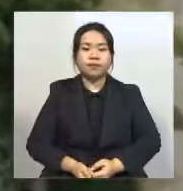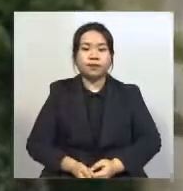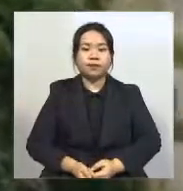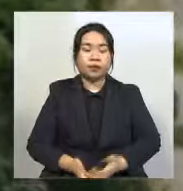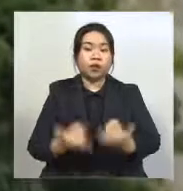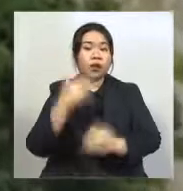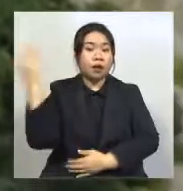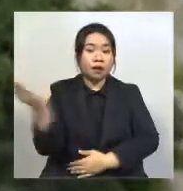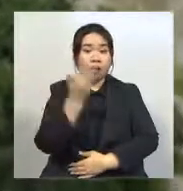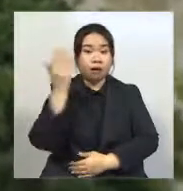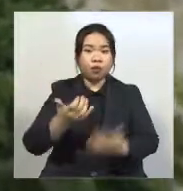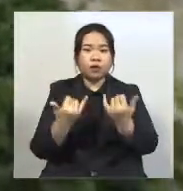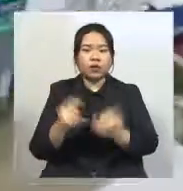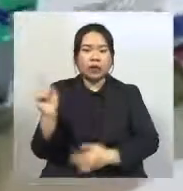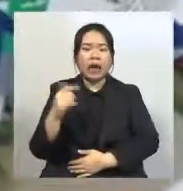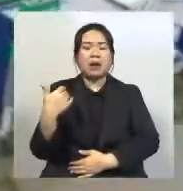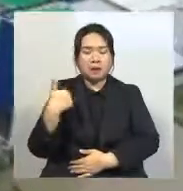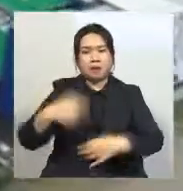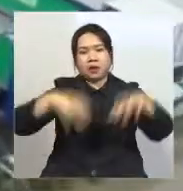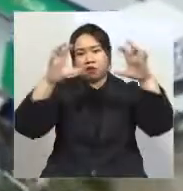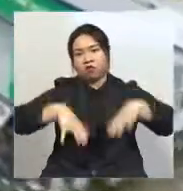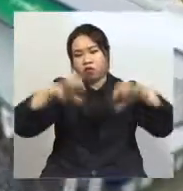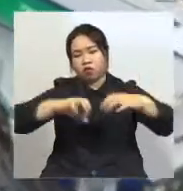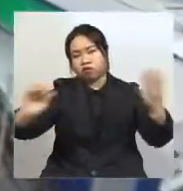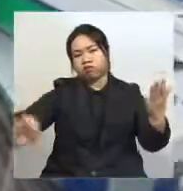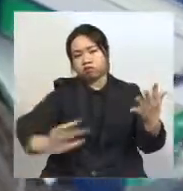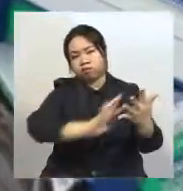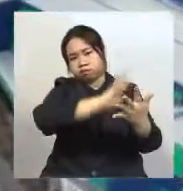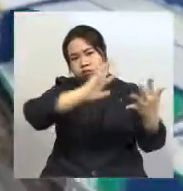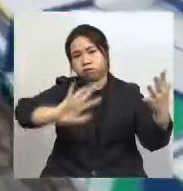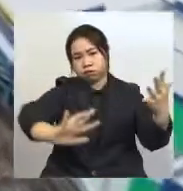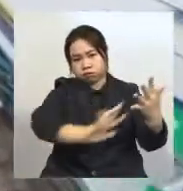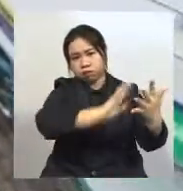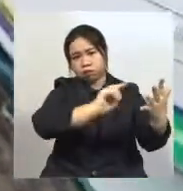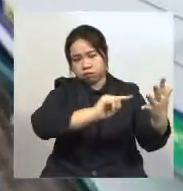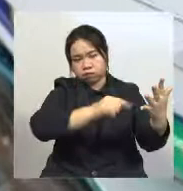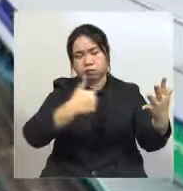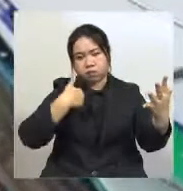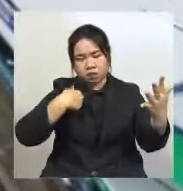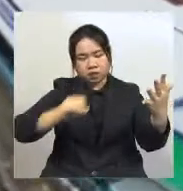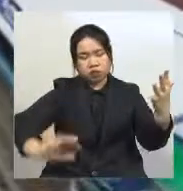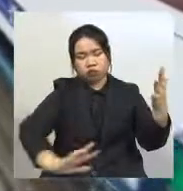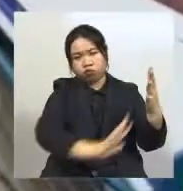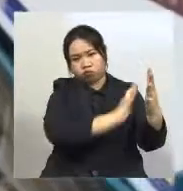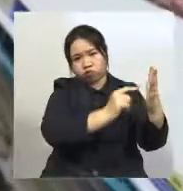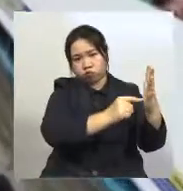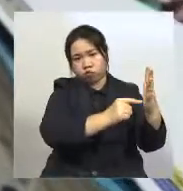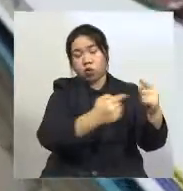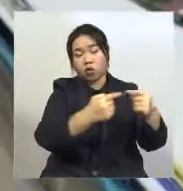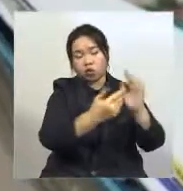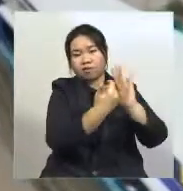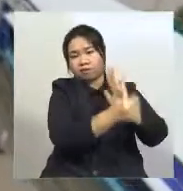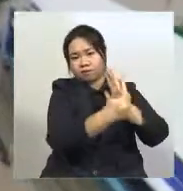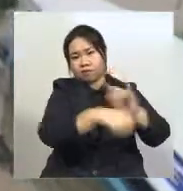วนสภาพอากาศในวันนี้ค่ะยังคงมีมรสุมตะวันตกเฉียงใต้พัดปกคลุมภาคตะวันออกเฉียงเหนือตอนล่างทำให้บริเวณภาคตะวันออกเฉียงเหนือตอน